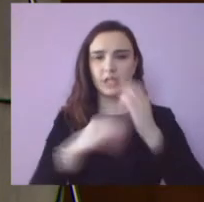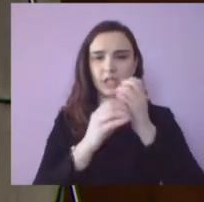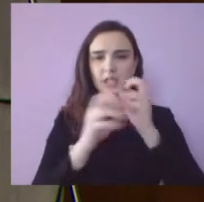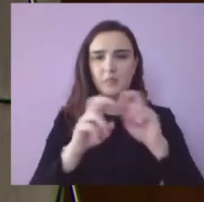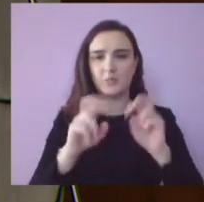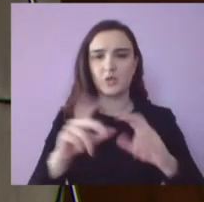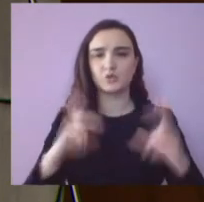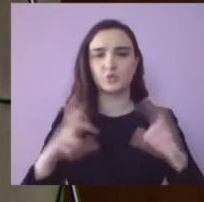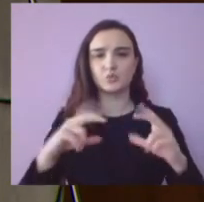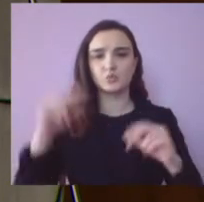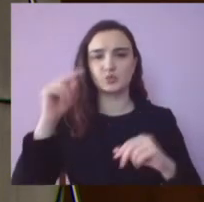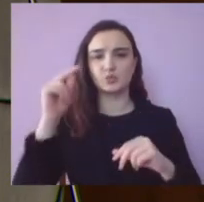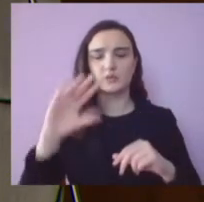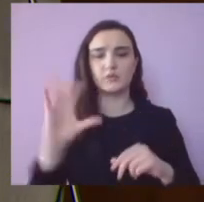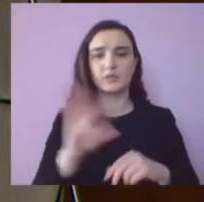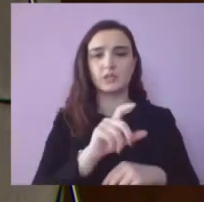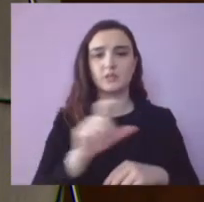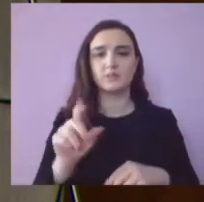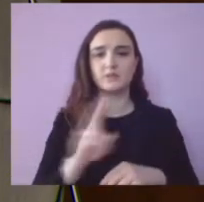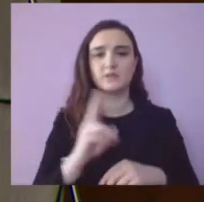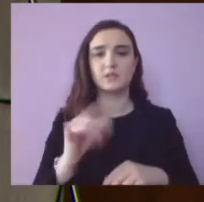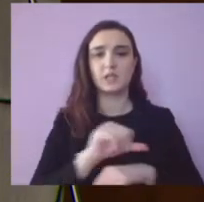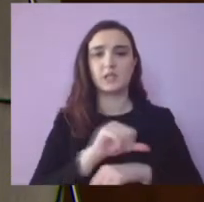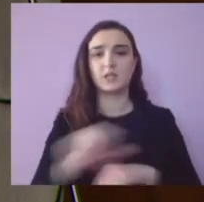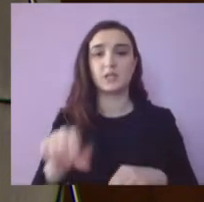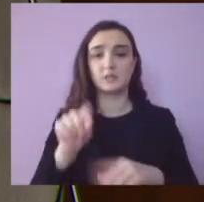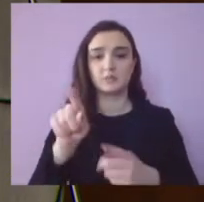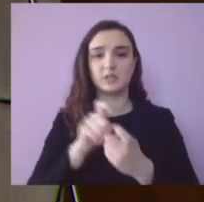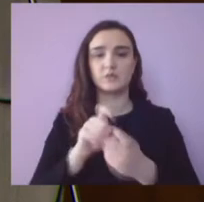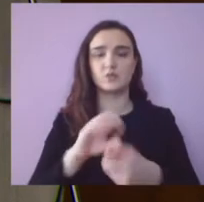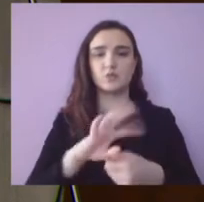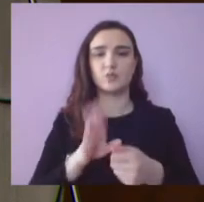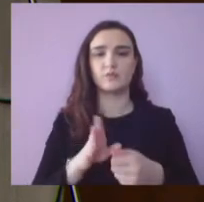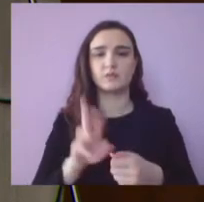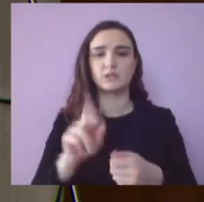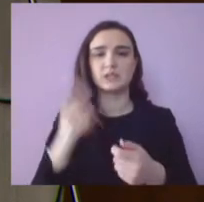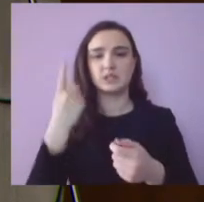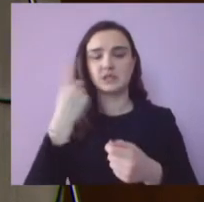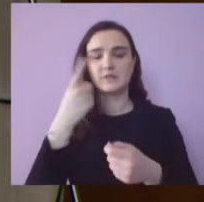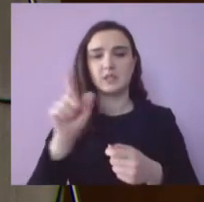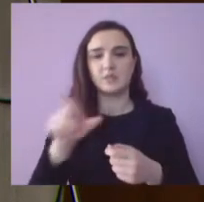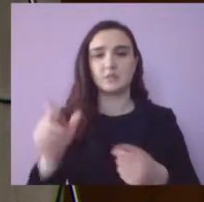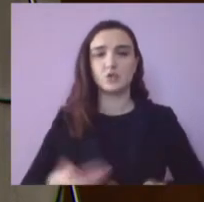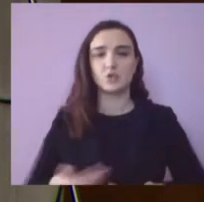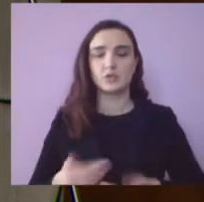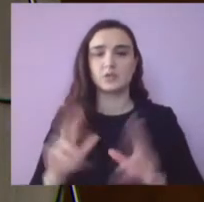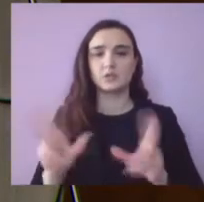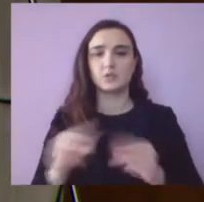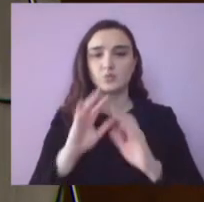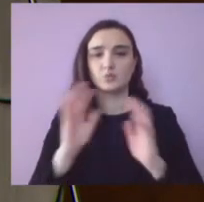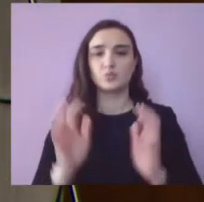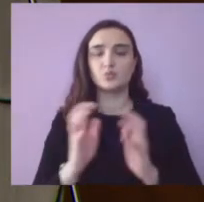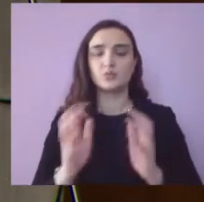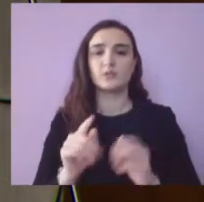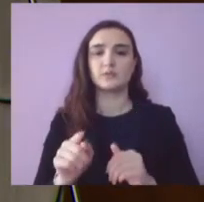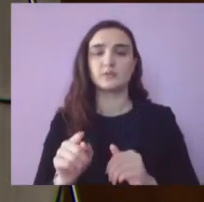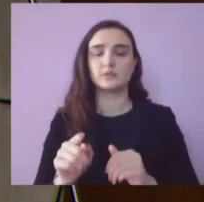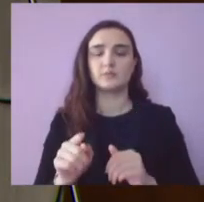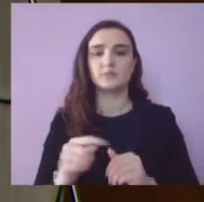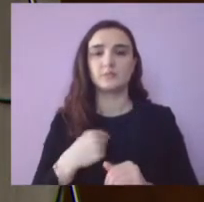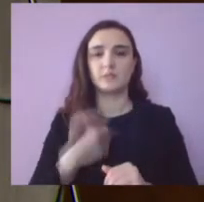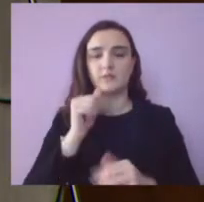მოკლედ ყველა იმ ადამიანს ვინც ახლა ბრძოლის ხაზია და ვინც სხვისი სიცოცხლისთვის ზრუნავს მე კი